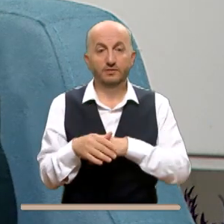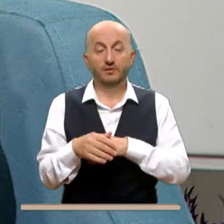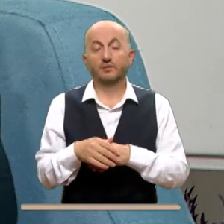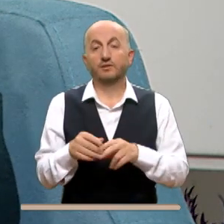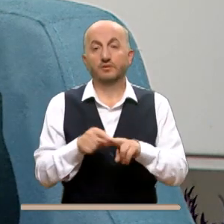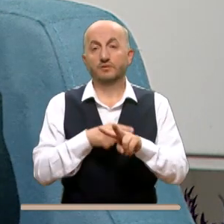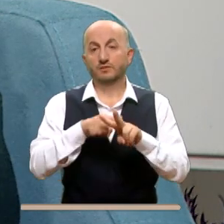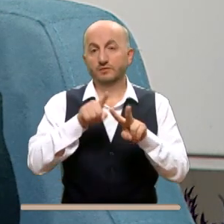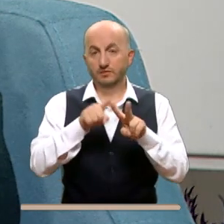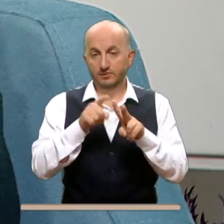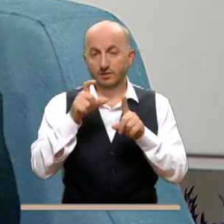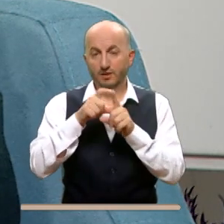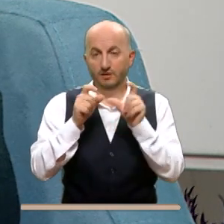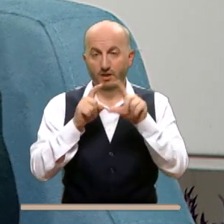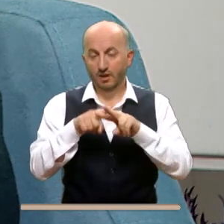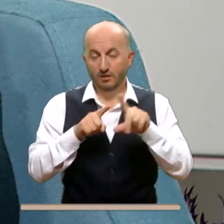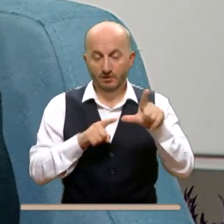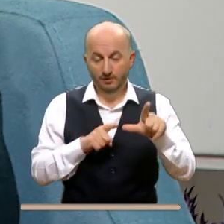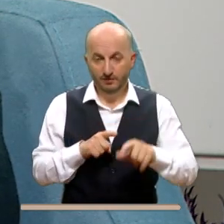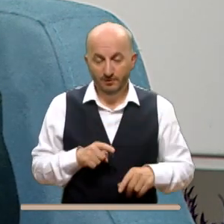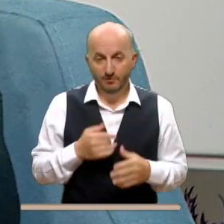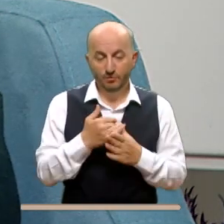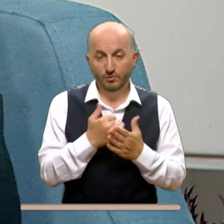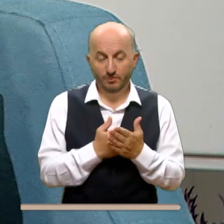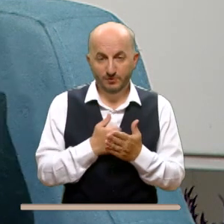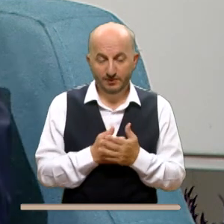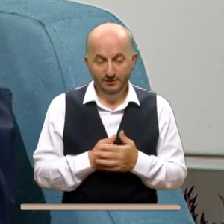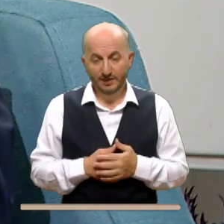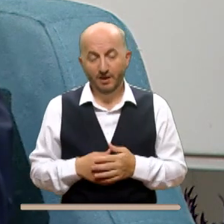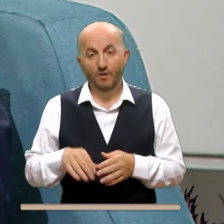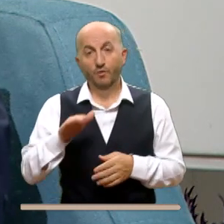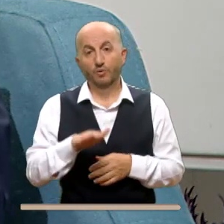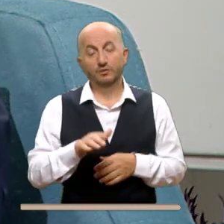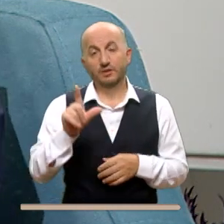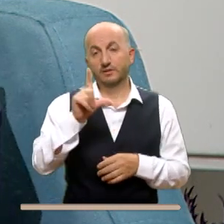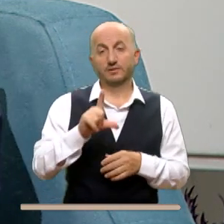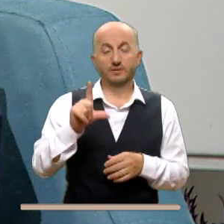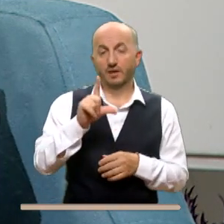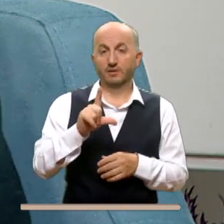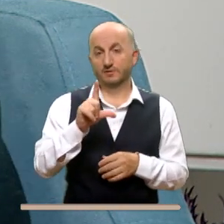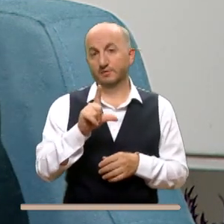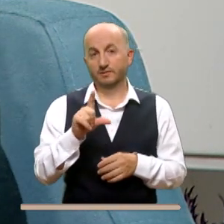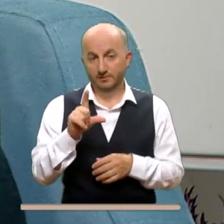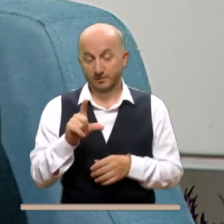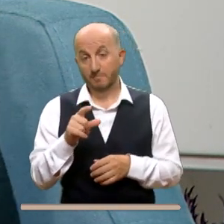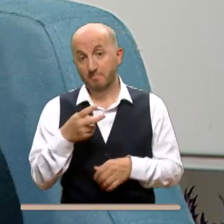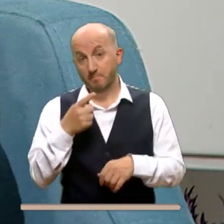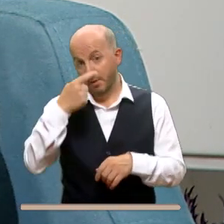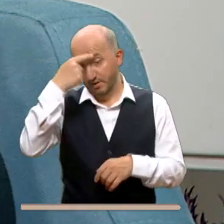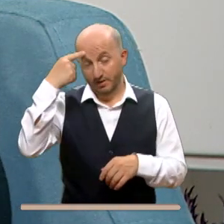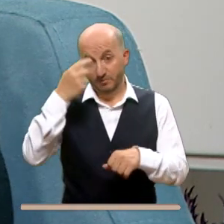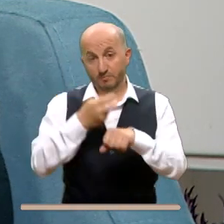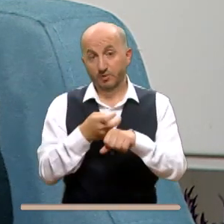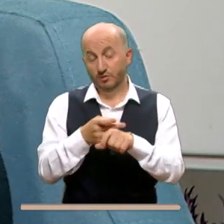var. Çift anadal ve yan dal programları da tabii öğrencinin lisans seviyesinde belli bir başarıyı koruyarak